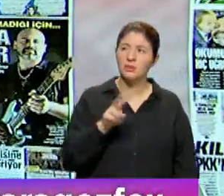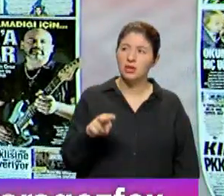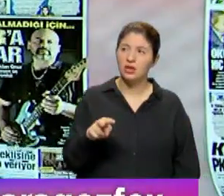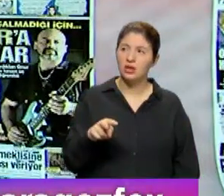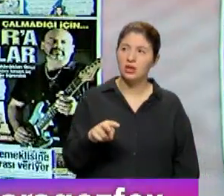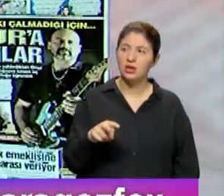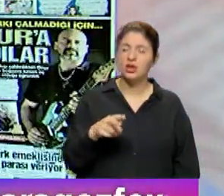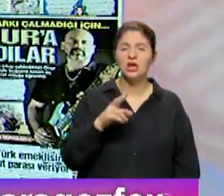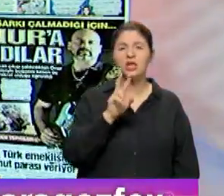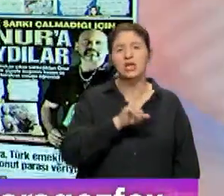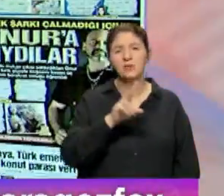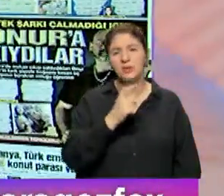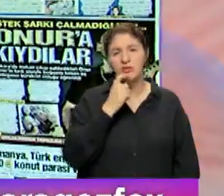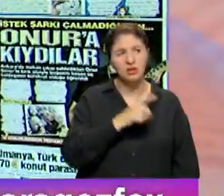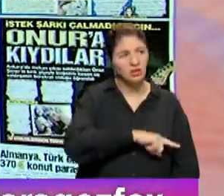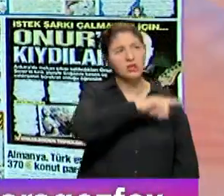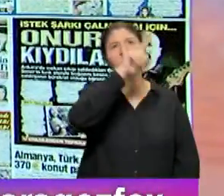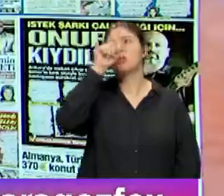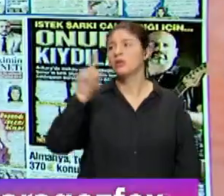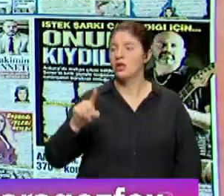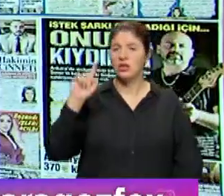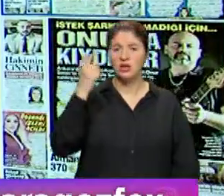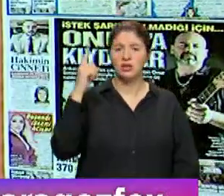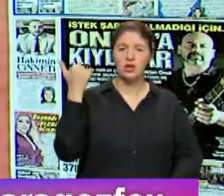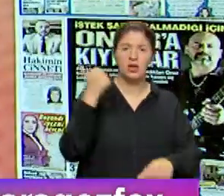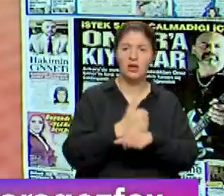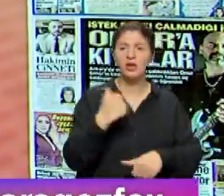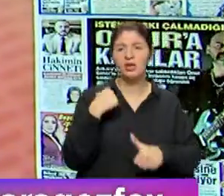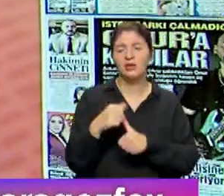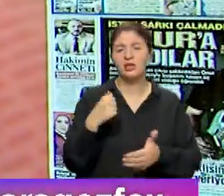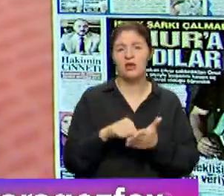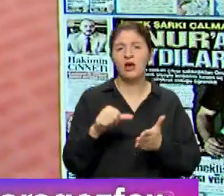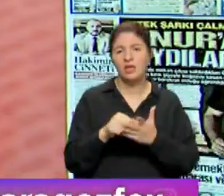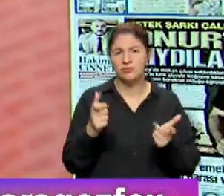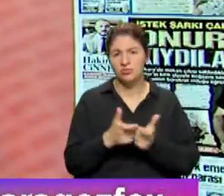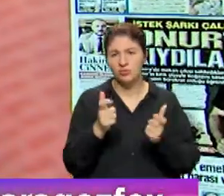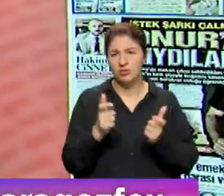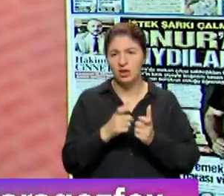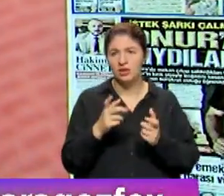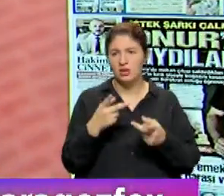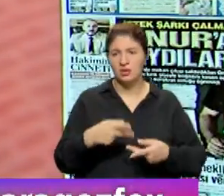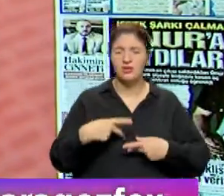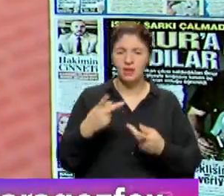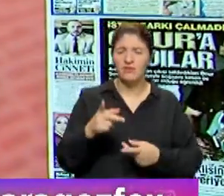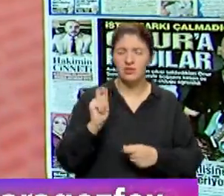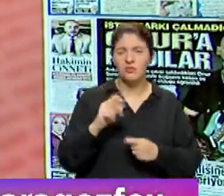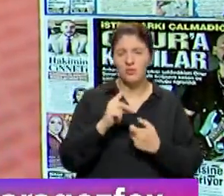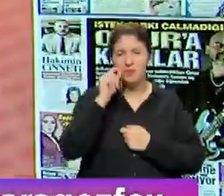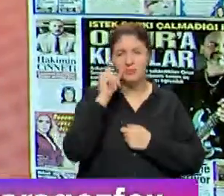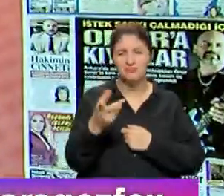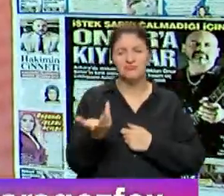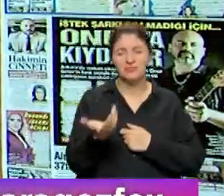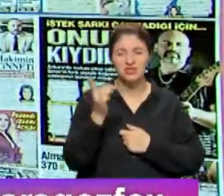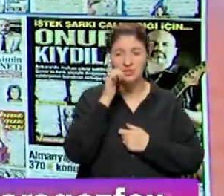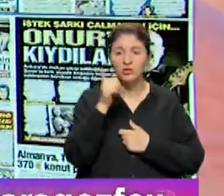2022 20 yıllık iktidar ve şimdi yine tarihi bir toplantıya davet ediyor Ömer Çelik